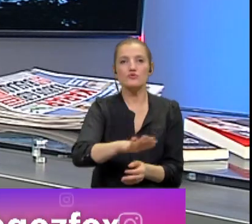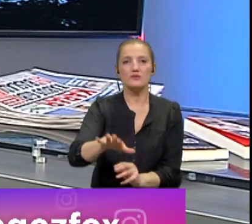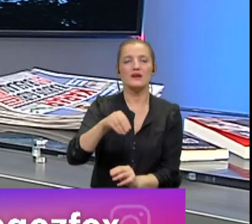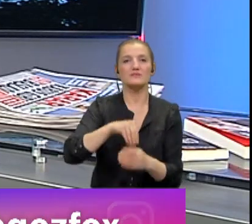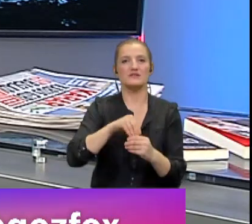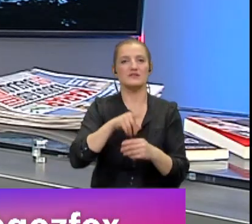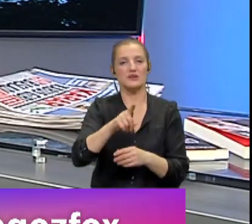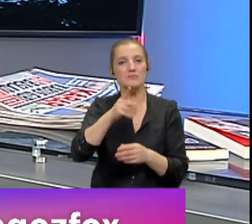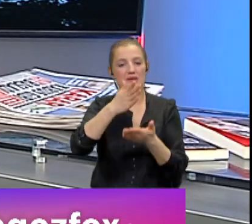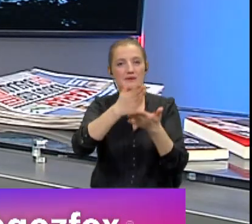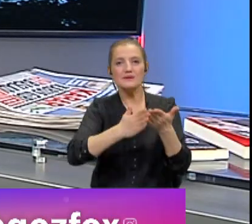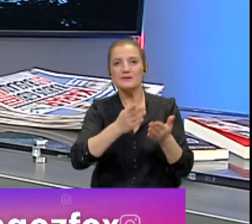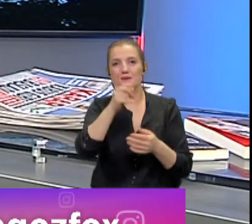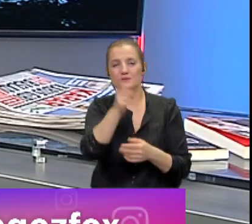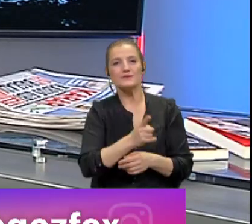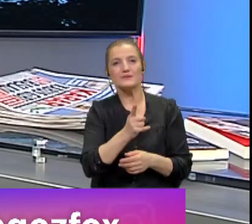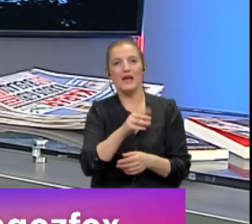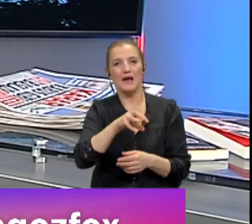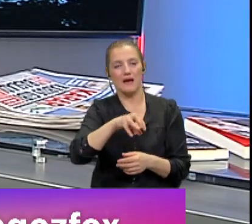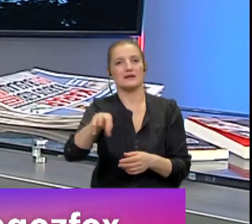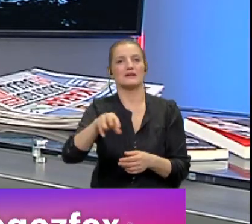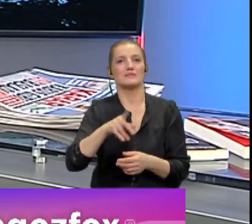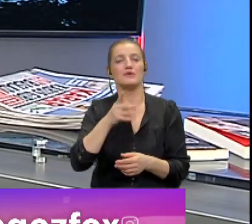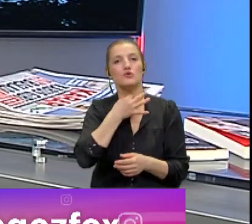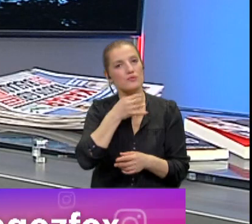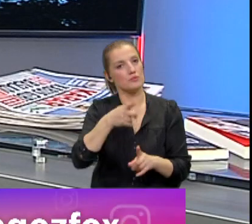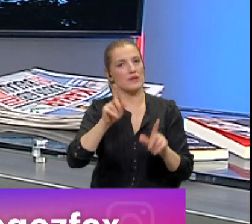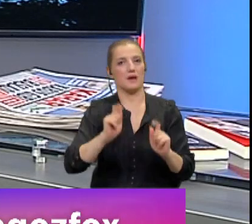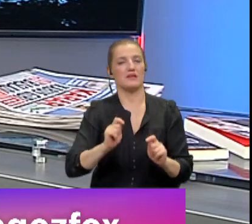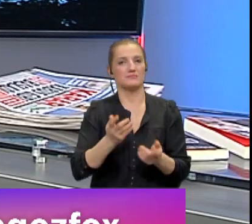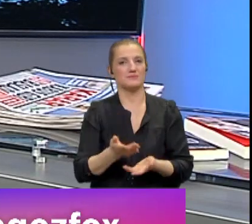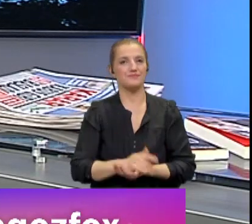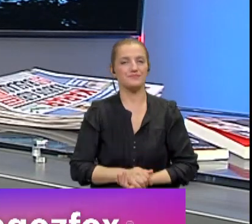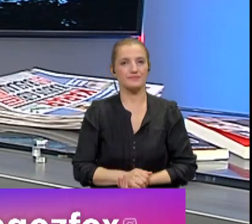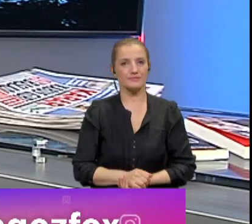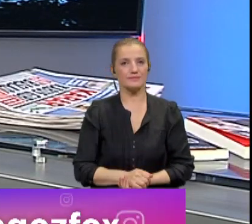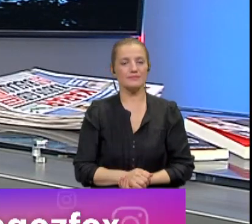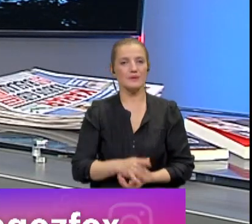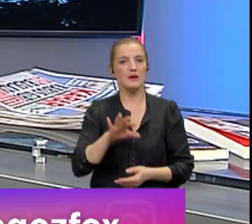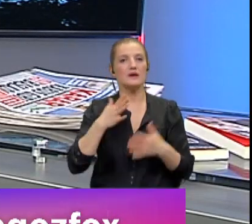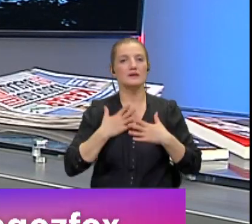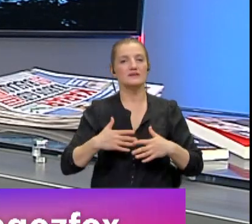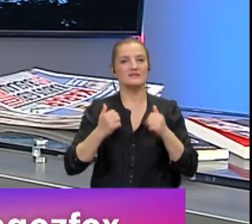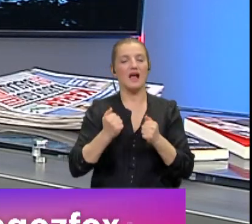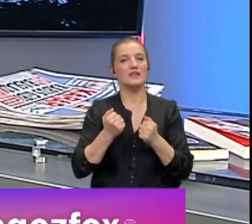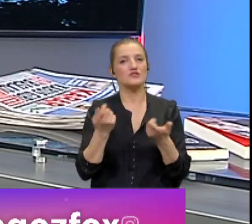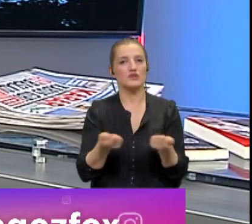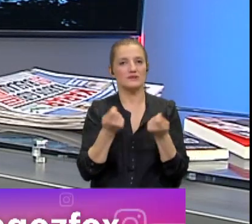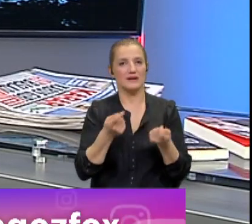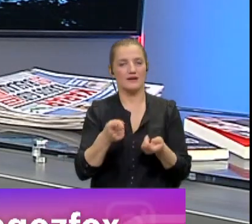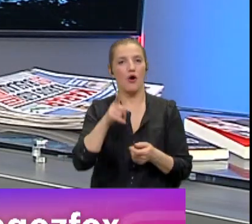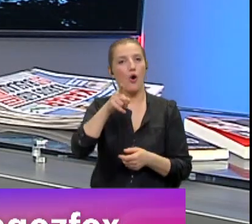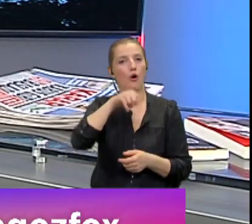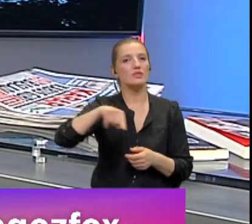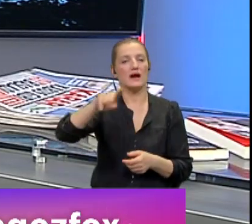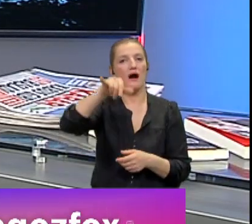hazinede bir pay ayrılalım Lütfen bunu yapalım şimdi sağlık çalışanlarımız onların